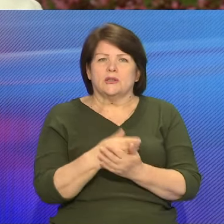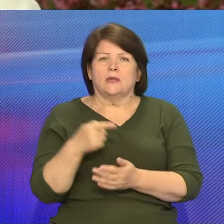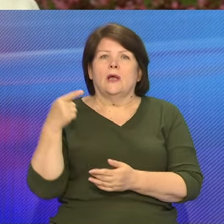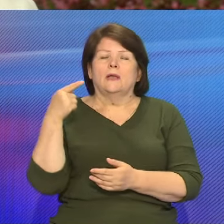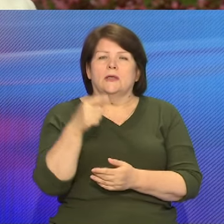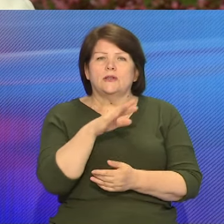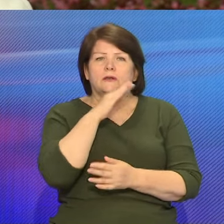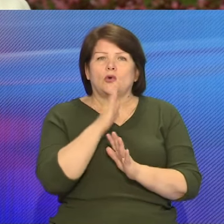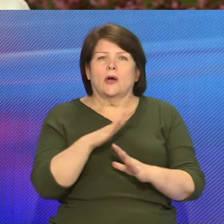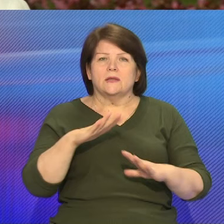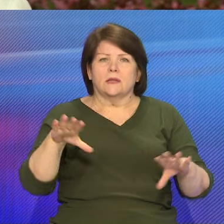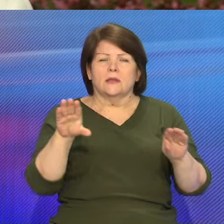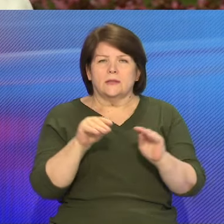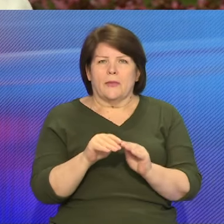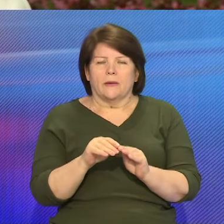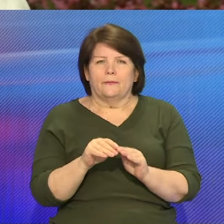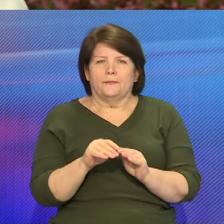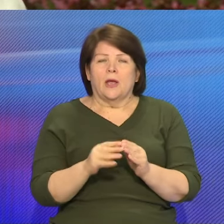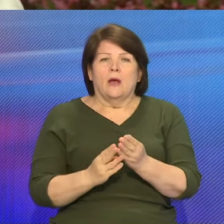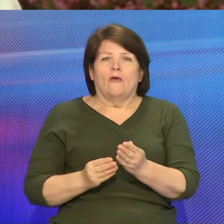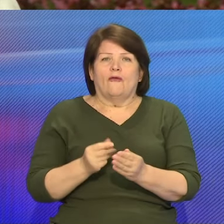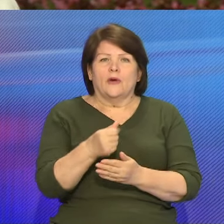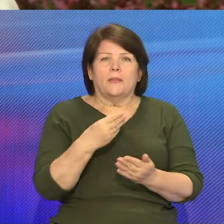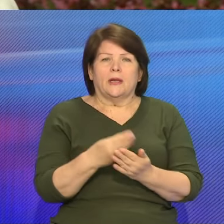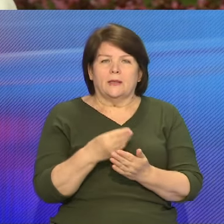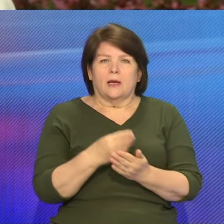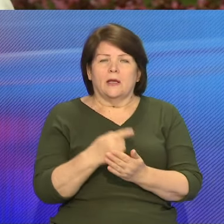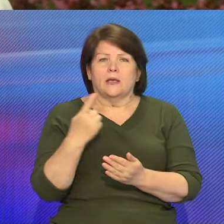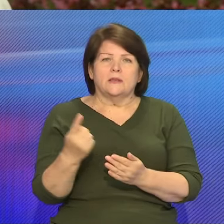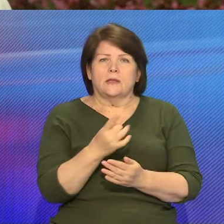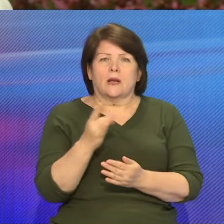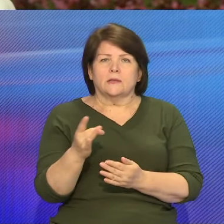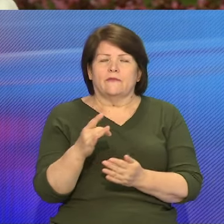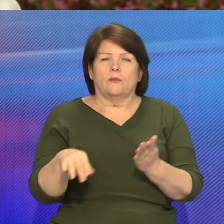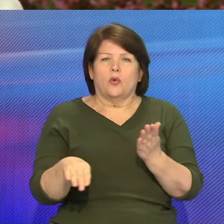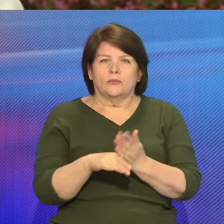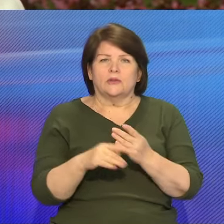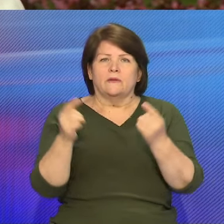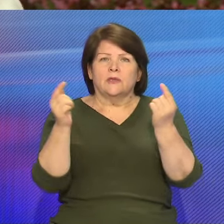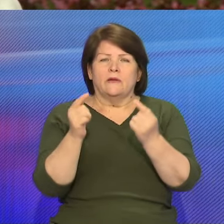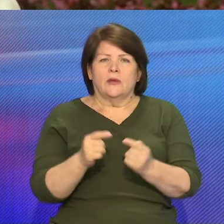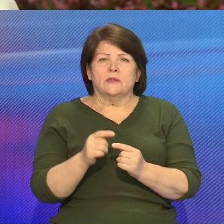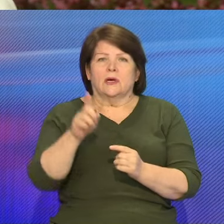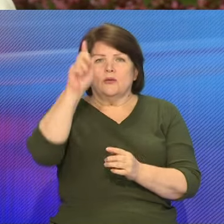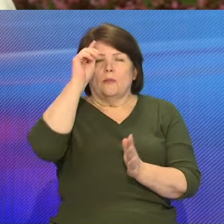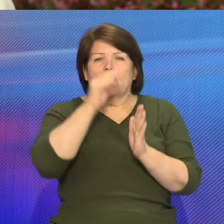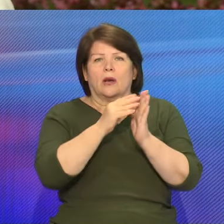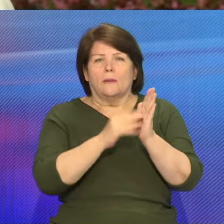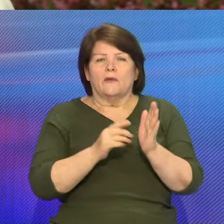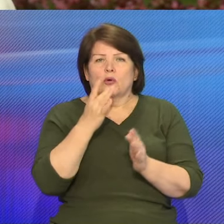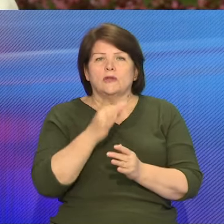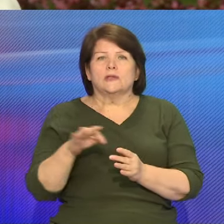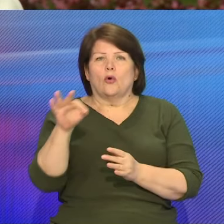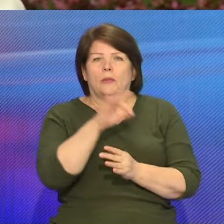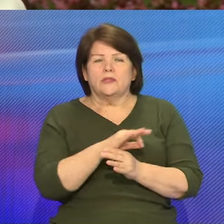1000 многодетных семей. Выплата единовременной материальной помощи в соответствии с государственной программой в Гродненской